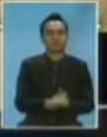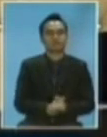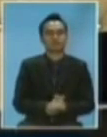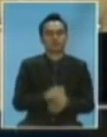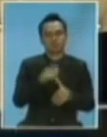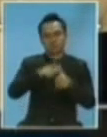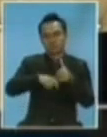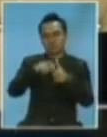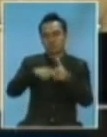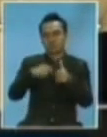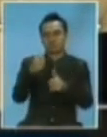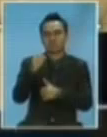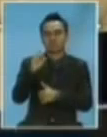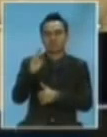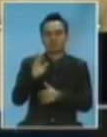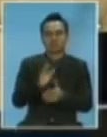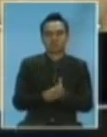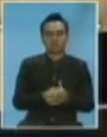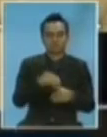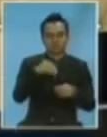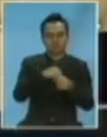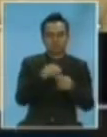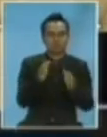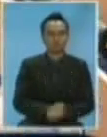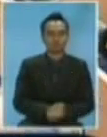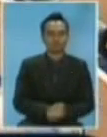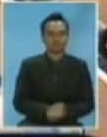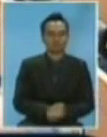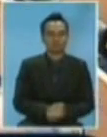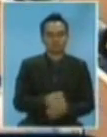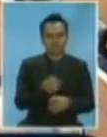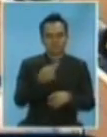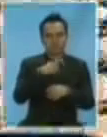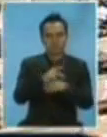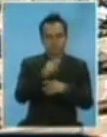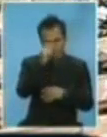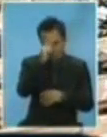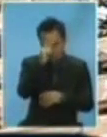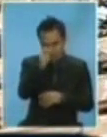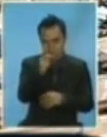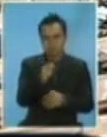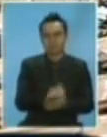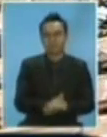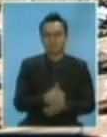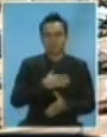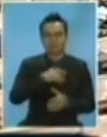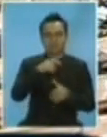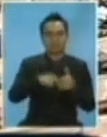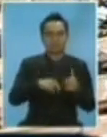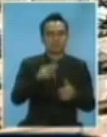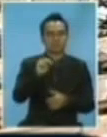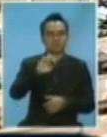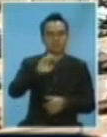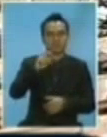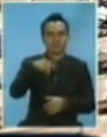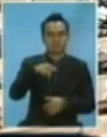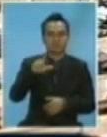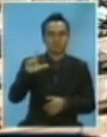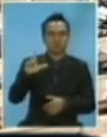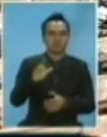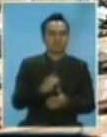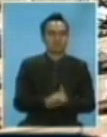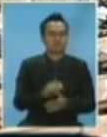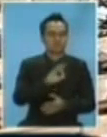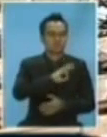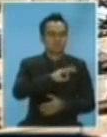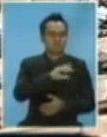ศาลและองค์กรตรวจสอบการใช้อำนาจรัฐในหมวดที่1ศาลและกระบวนการยุติธรรมส่วนที่2ศาลรัฐธรรมนูญส่วนที่3ศาลยุติธรร